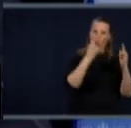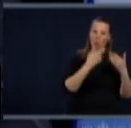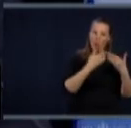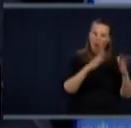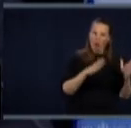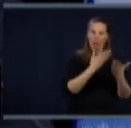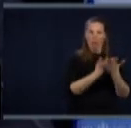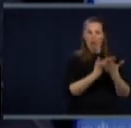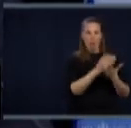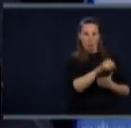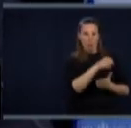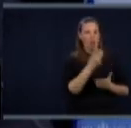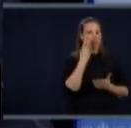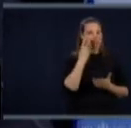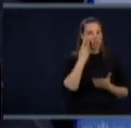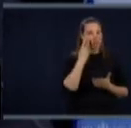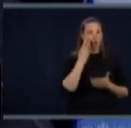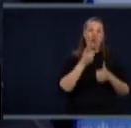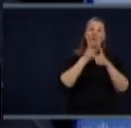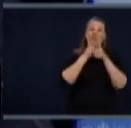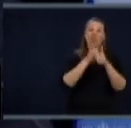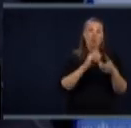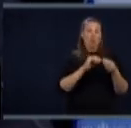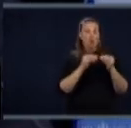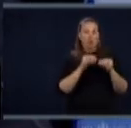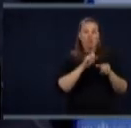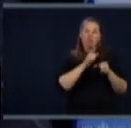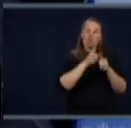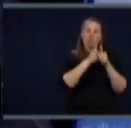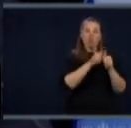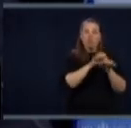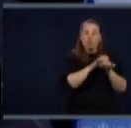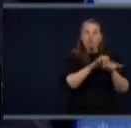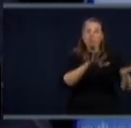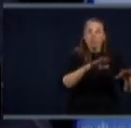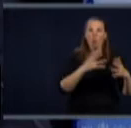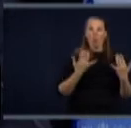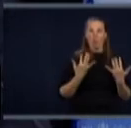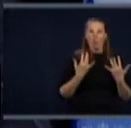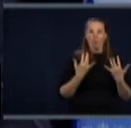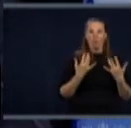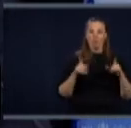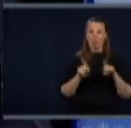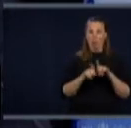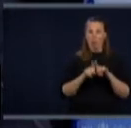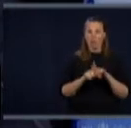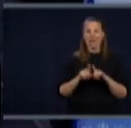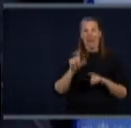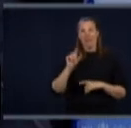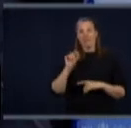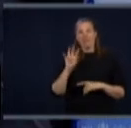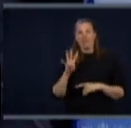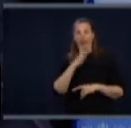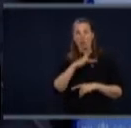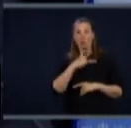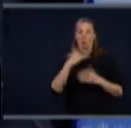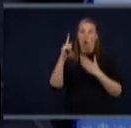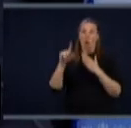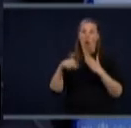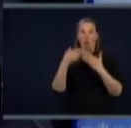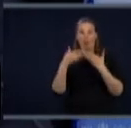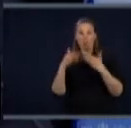peu sur la base de l'épidémiologie. C'est sûr que on ne va pas non plus réouvrir au 24 juin pendant la